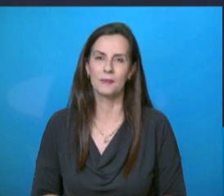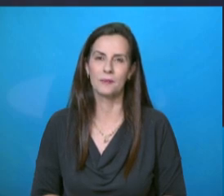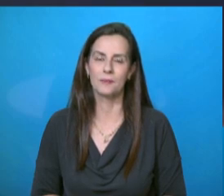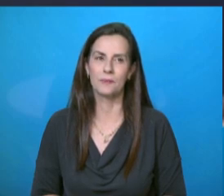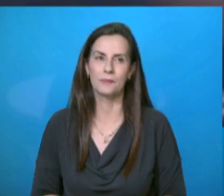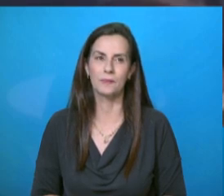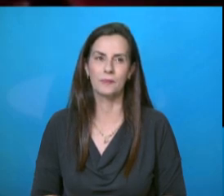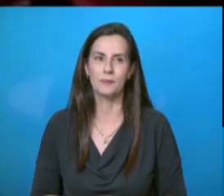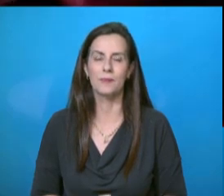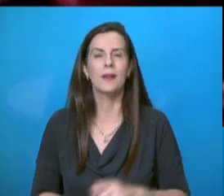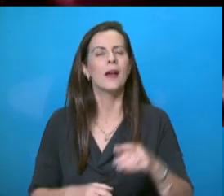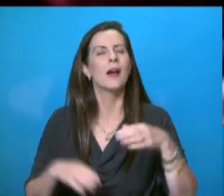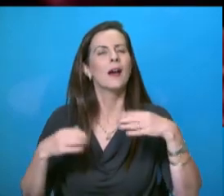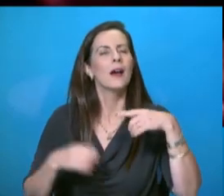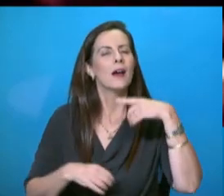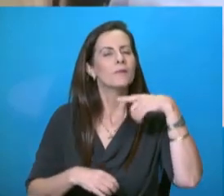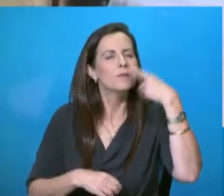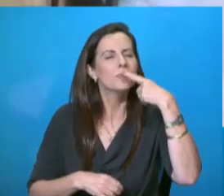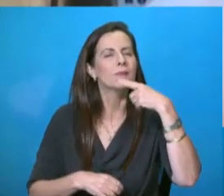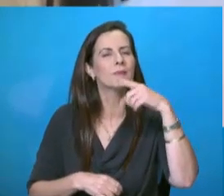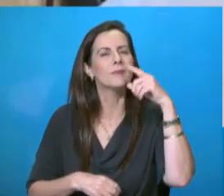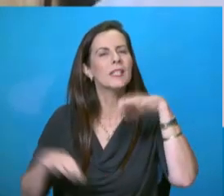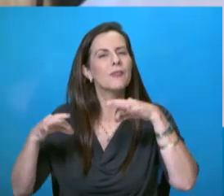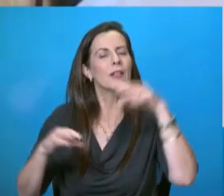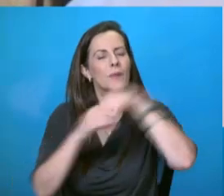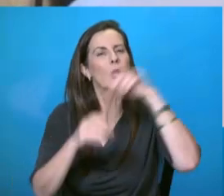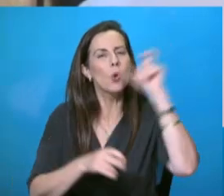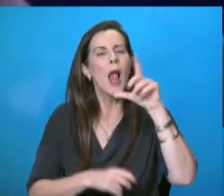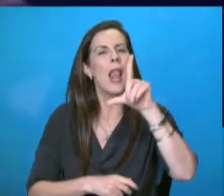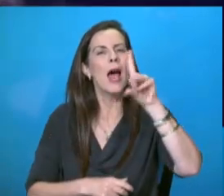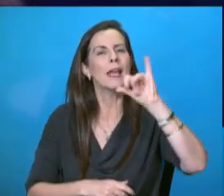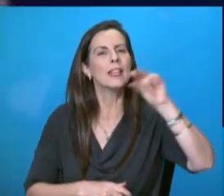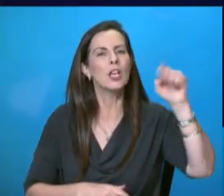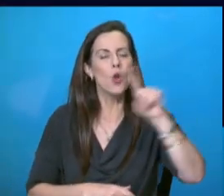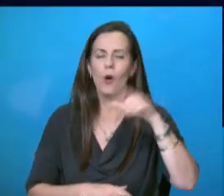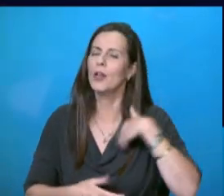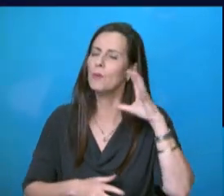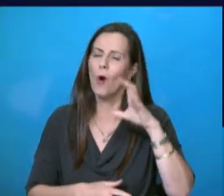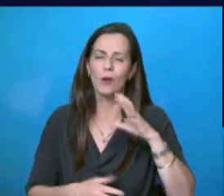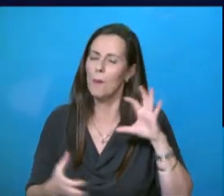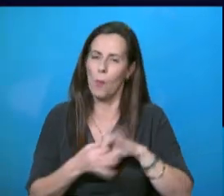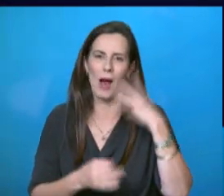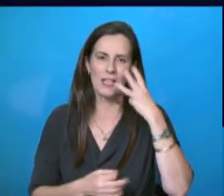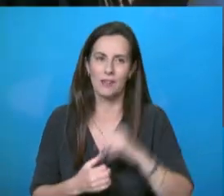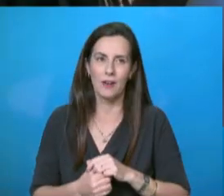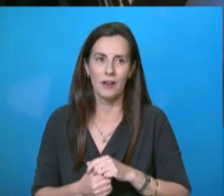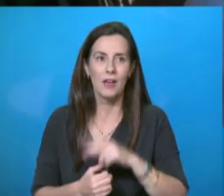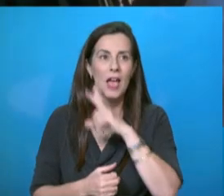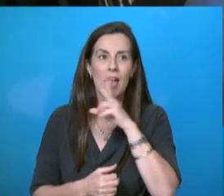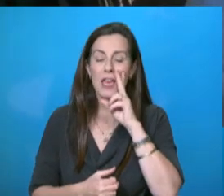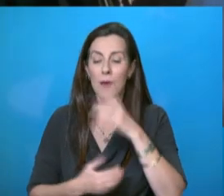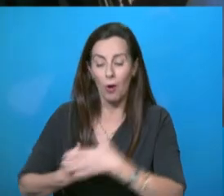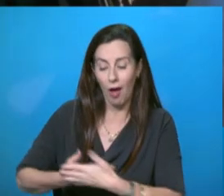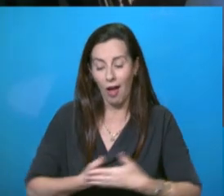הלדינו זה הבית שלי, זה המשפחה שלי, זה סבא וסבתא. דופרים לך את זה לאוזניים ולפה, אני מאוד מאוד מחובר לזה. אמהות הרדימו את